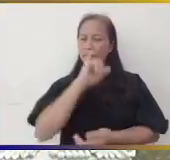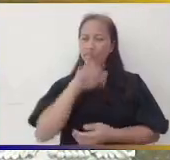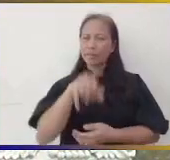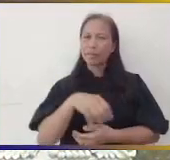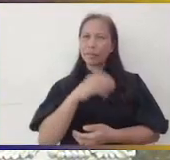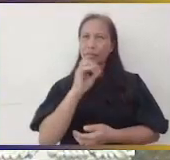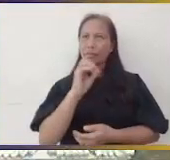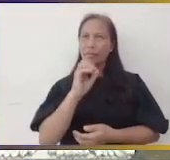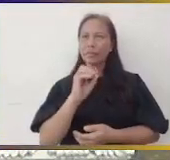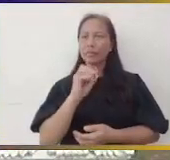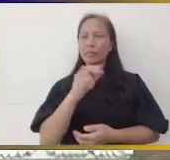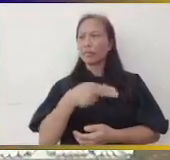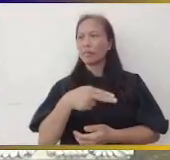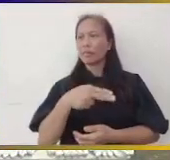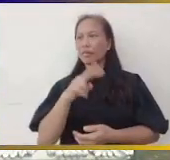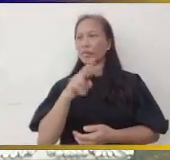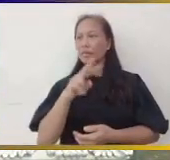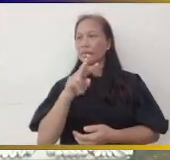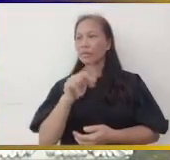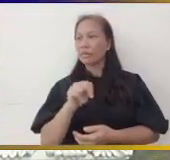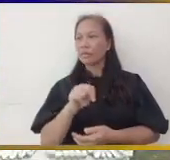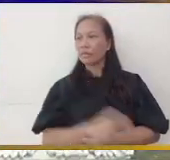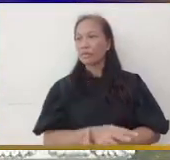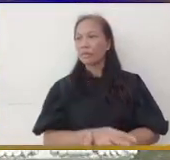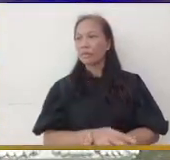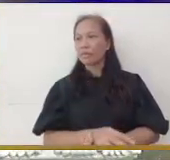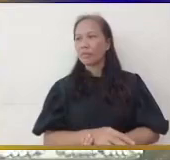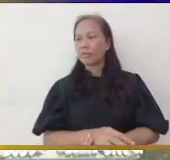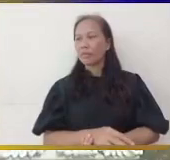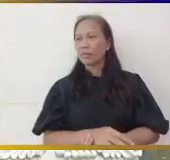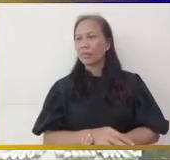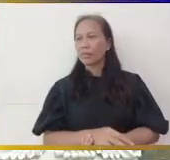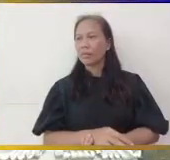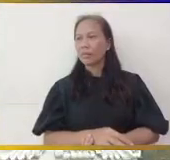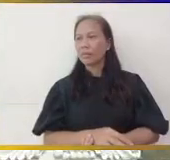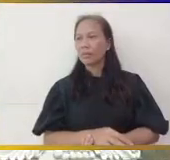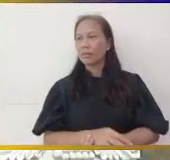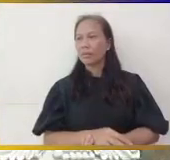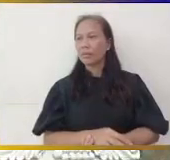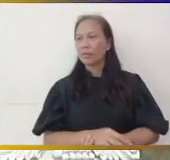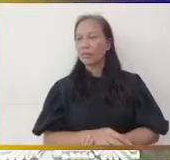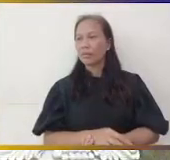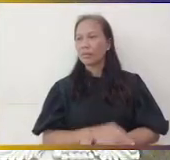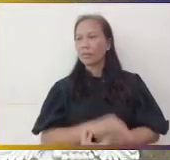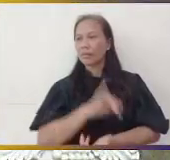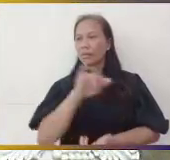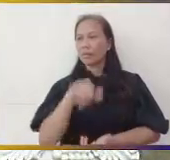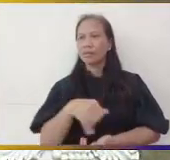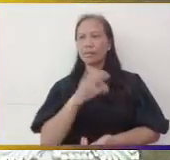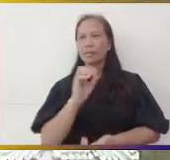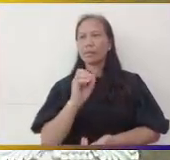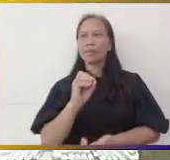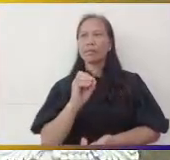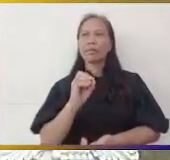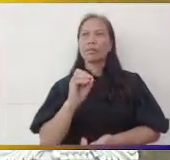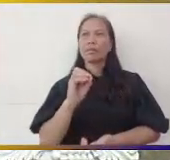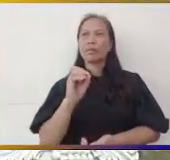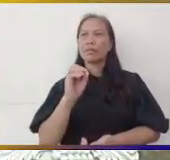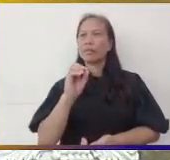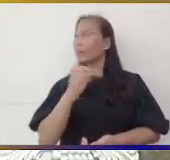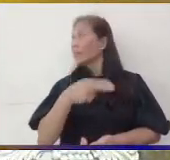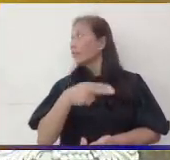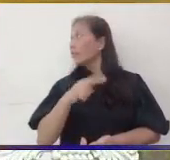wycliff marami na po sa atin nakakilala dito si John wycliff of England mga